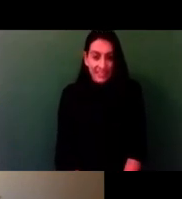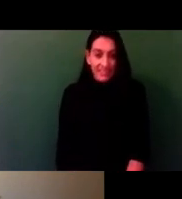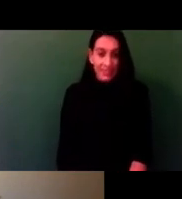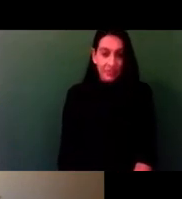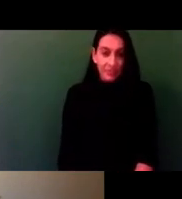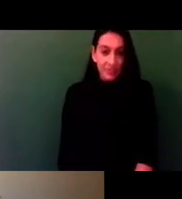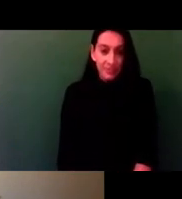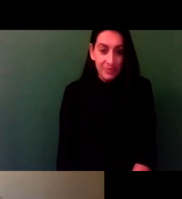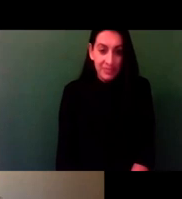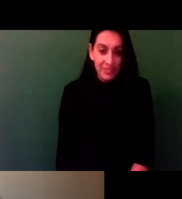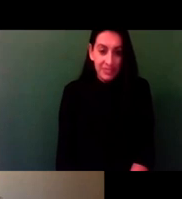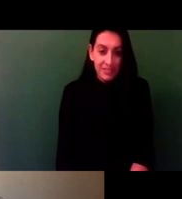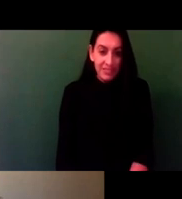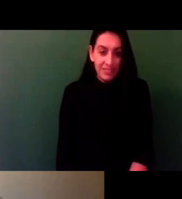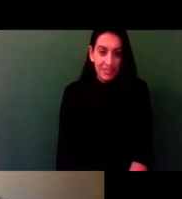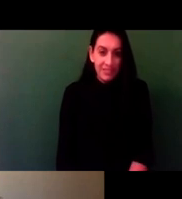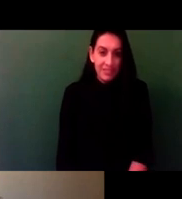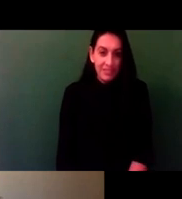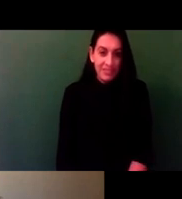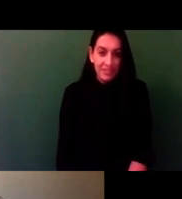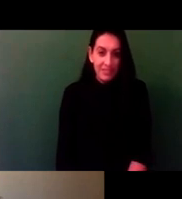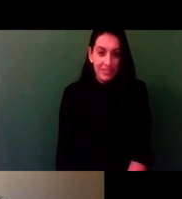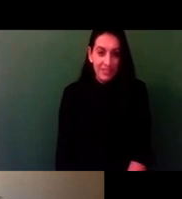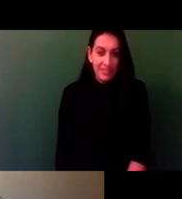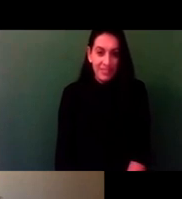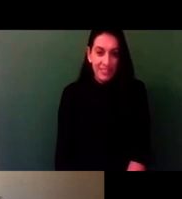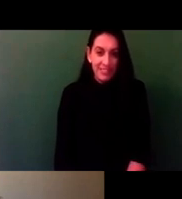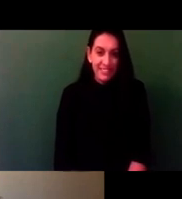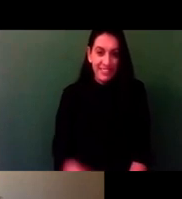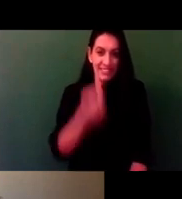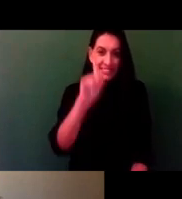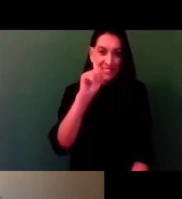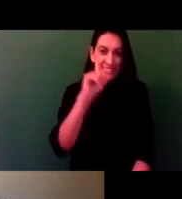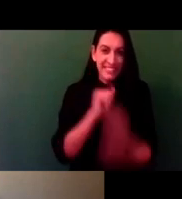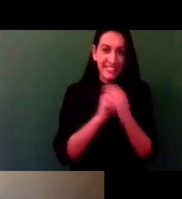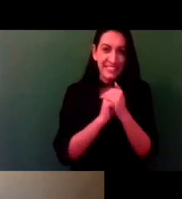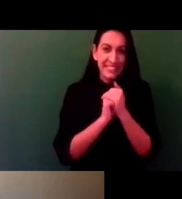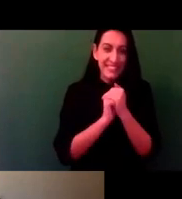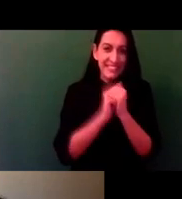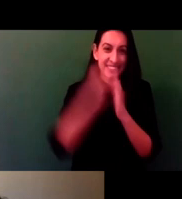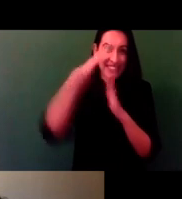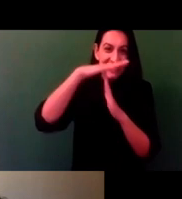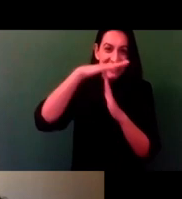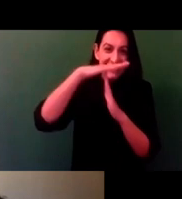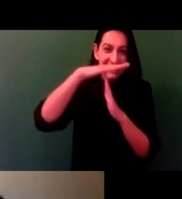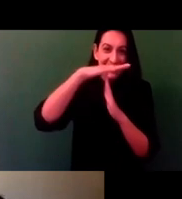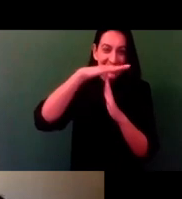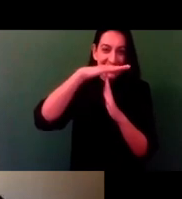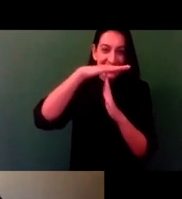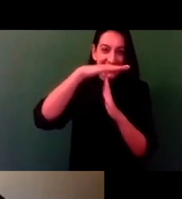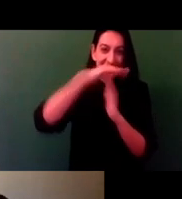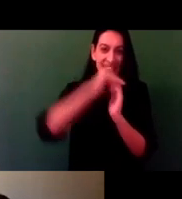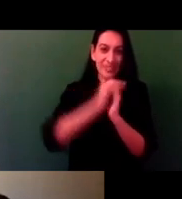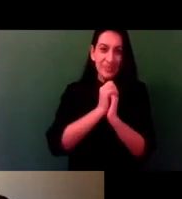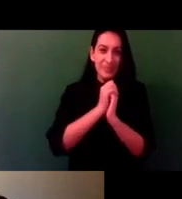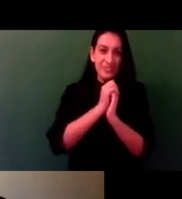Yani biraz burada özellikle bu ölçek olarak katılımcı araçları, metotları, alternatif